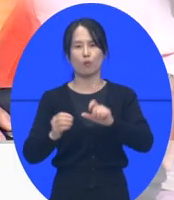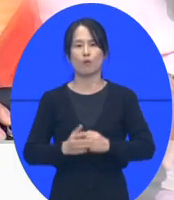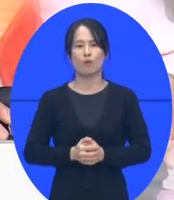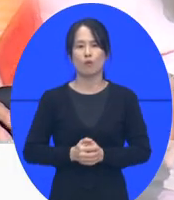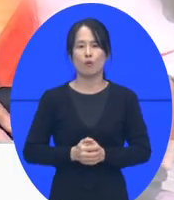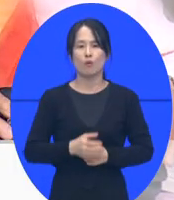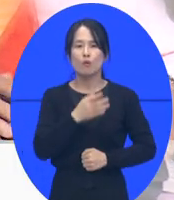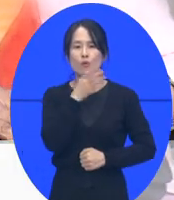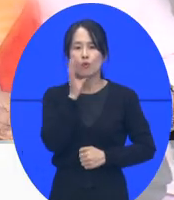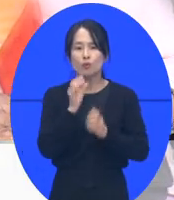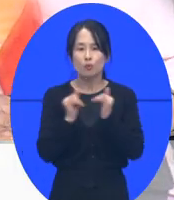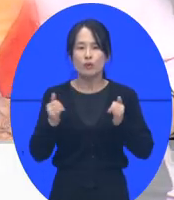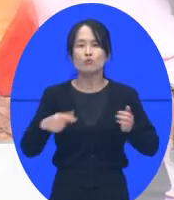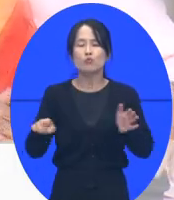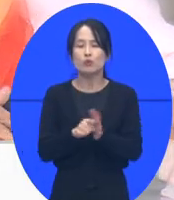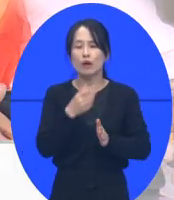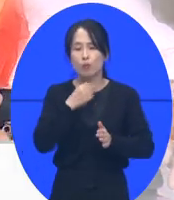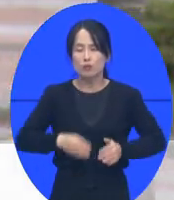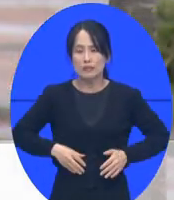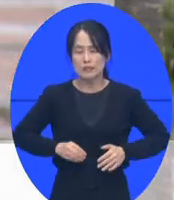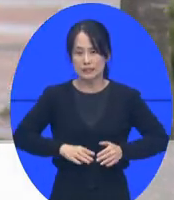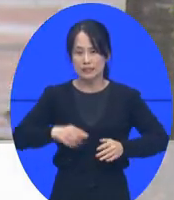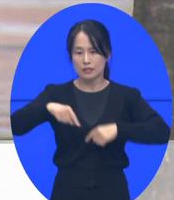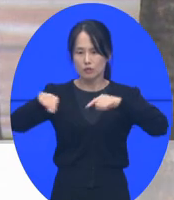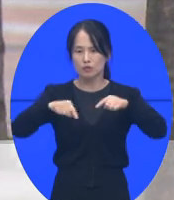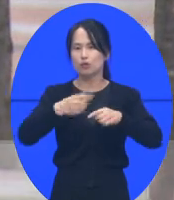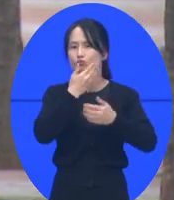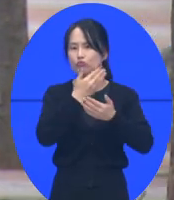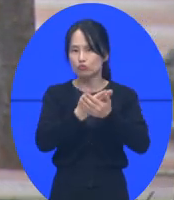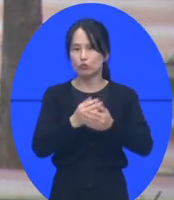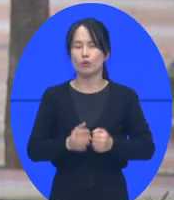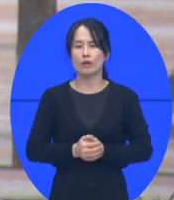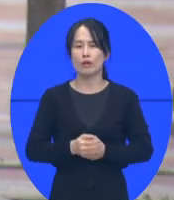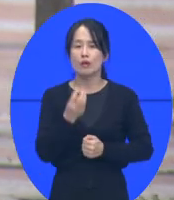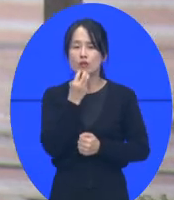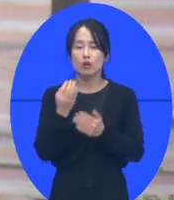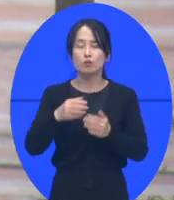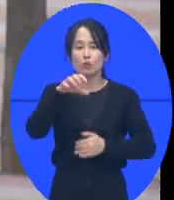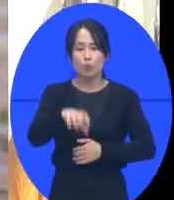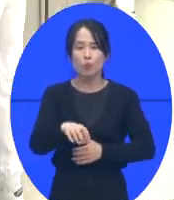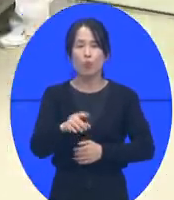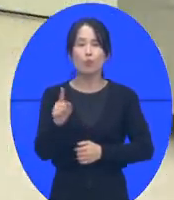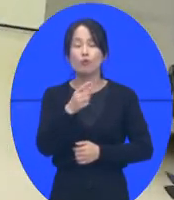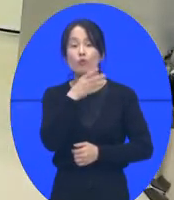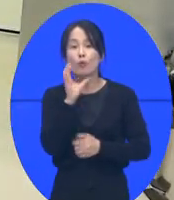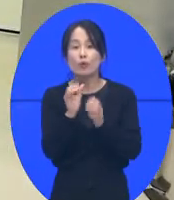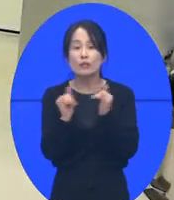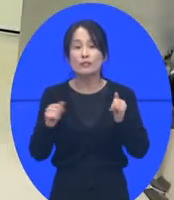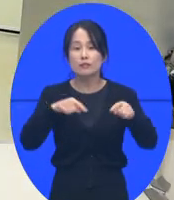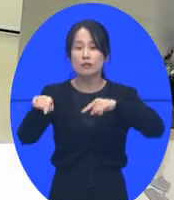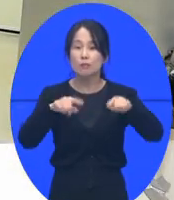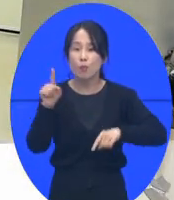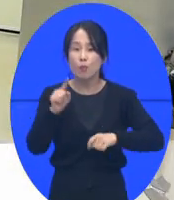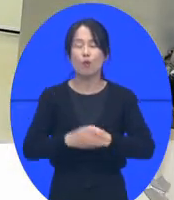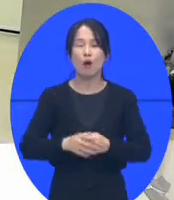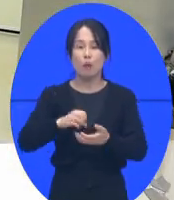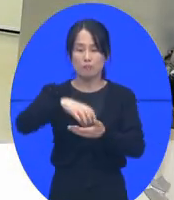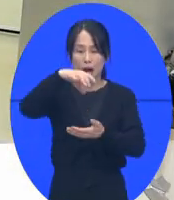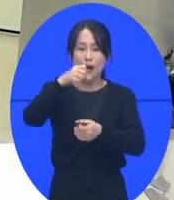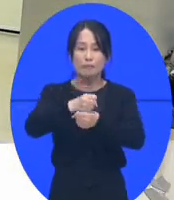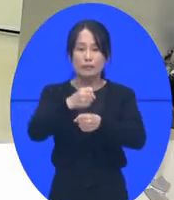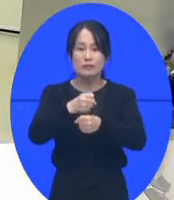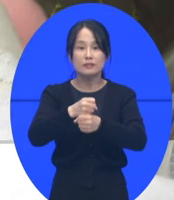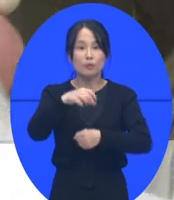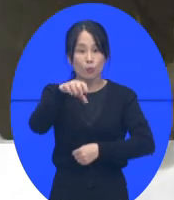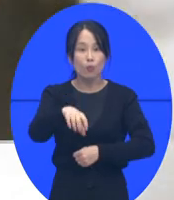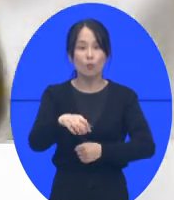노인 복지는 필수가 됐습니다. 경기도에선 어떤 노인복지 정책을 펼치고 있을까? 도넛 제조가 한창인 노인